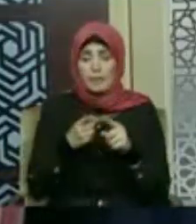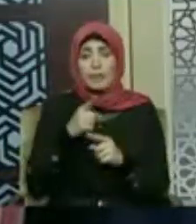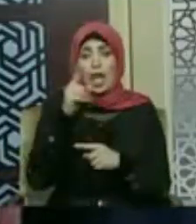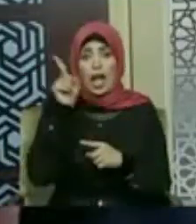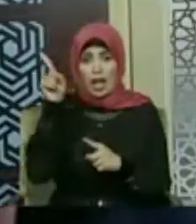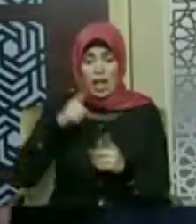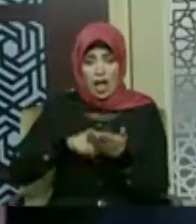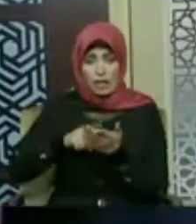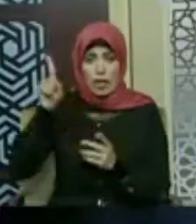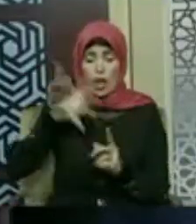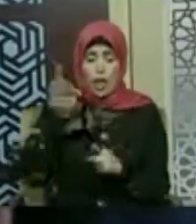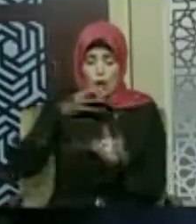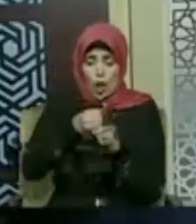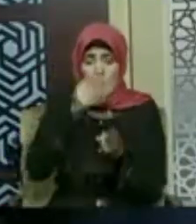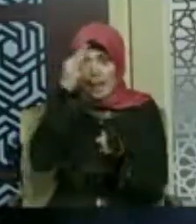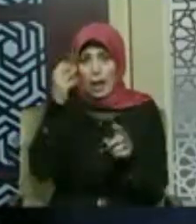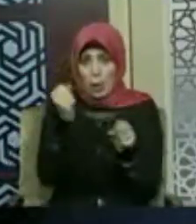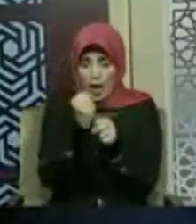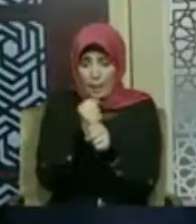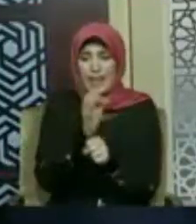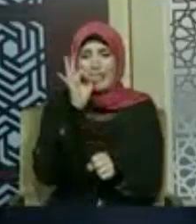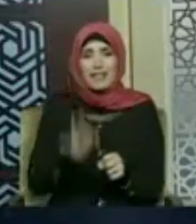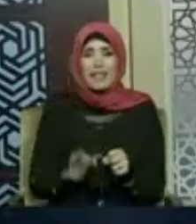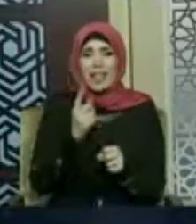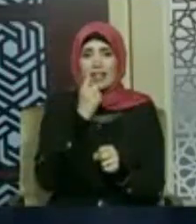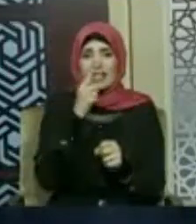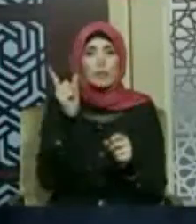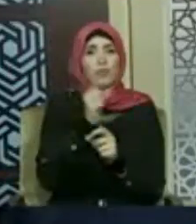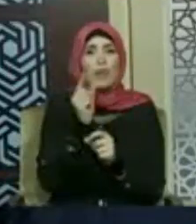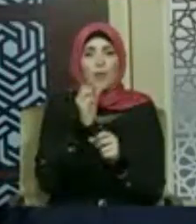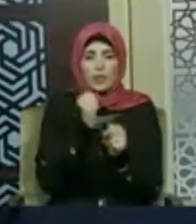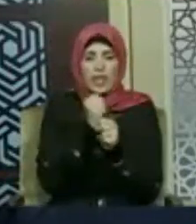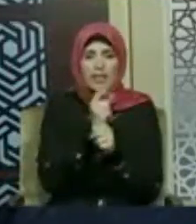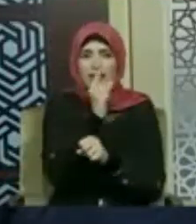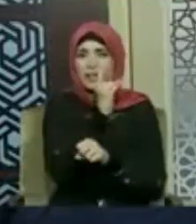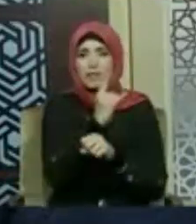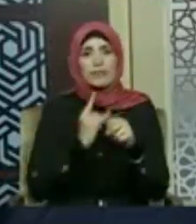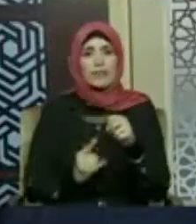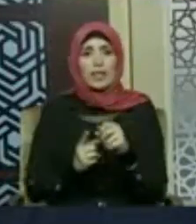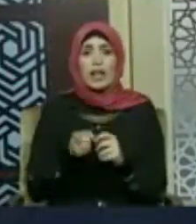أن يتقنه. ما أختم به هو قول النبي صلى الله عليه وسلم،